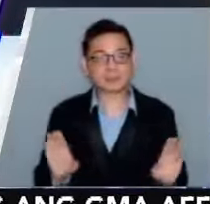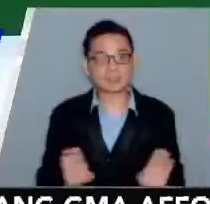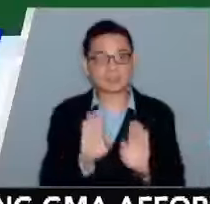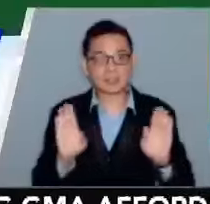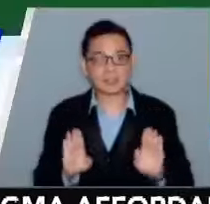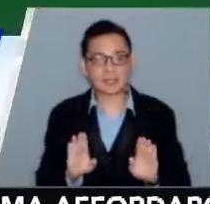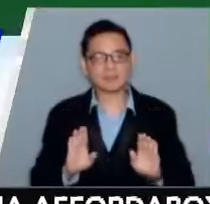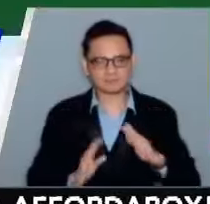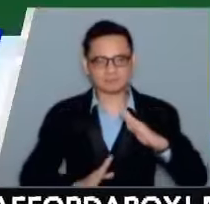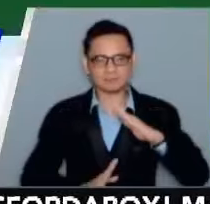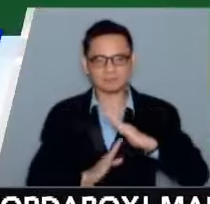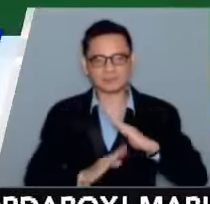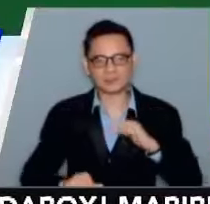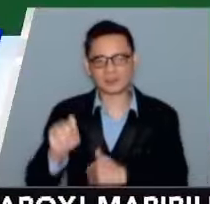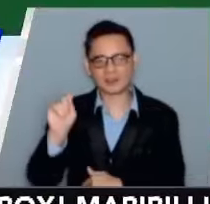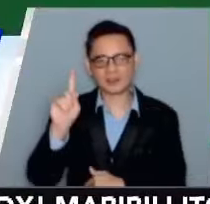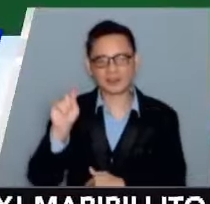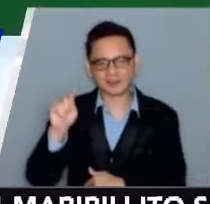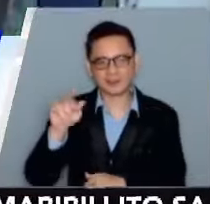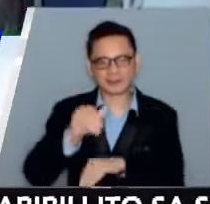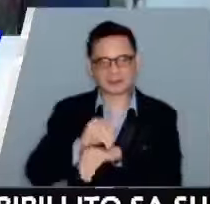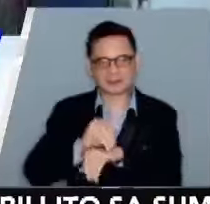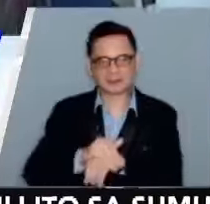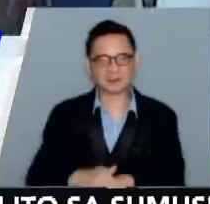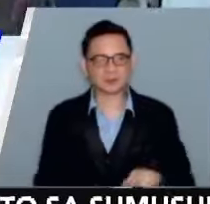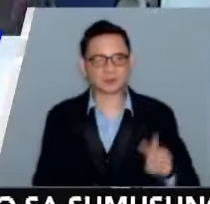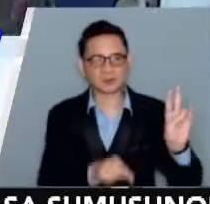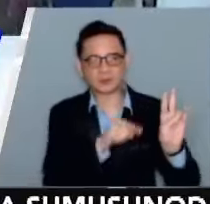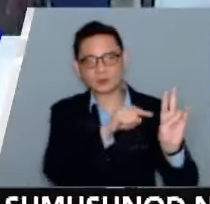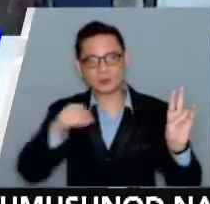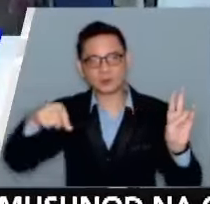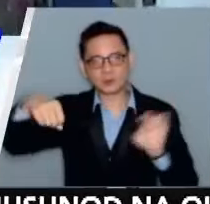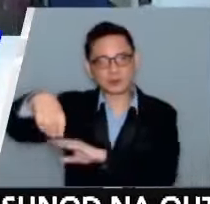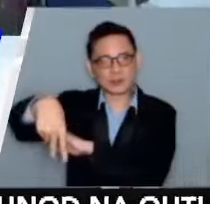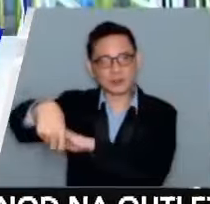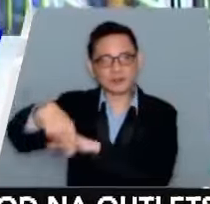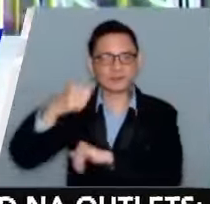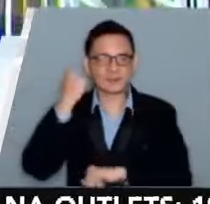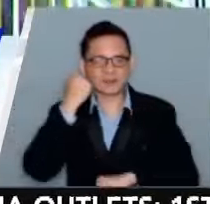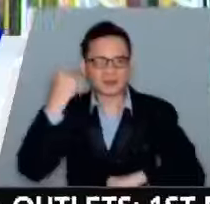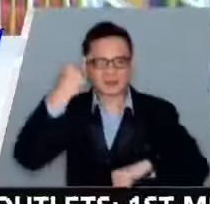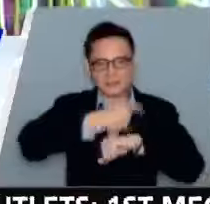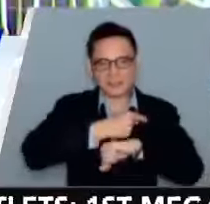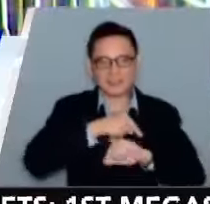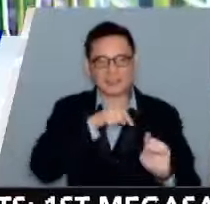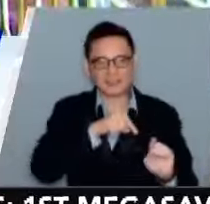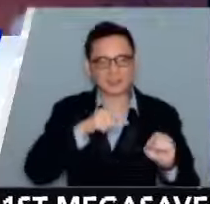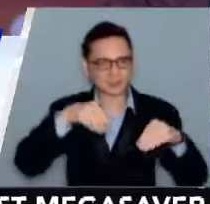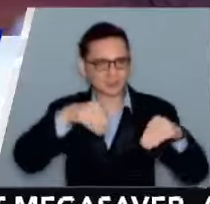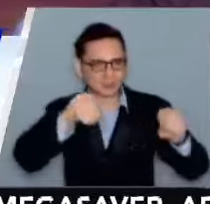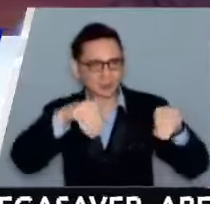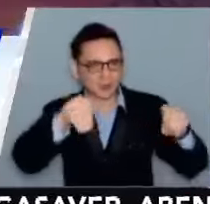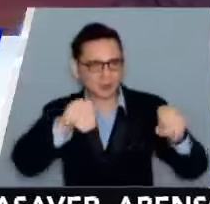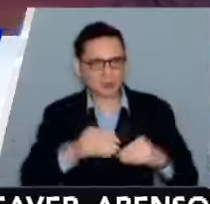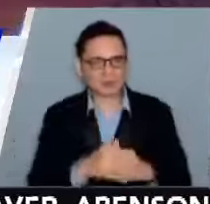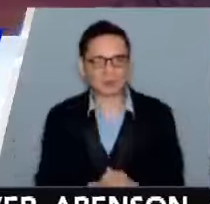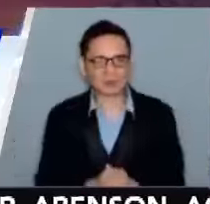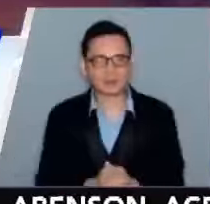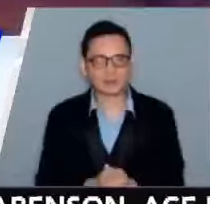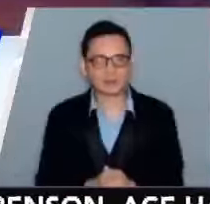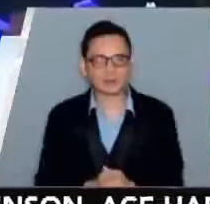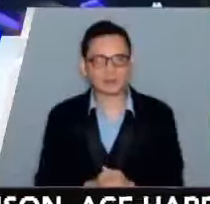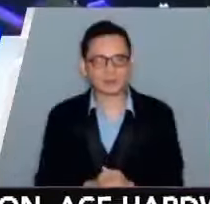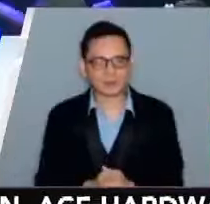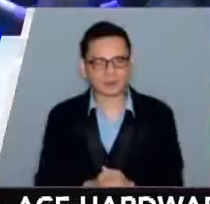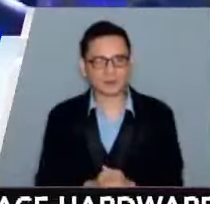Linggo. 2 p.m. naman hanggang 12 midnight araw-araw ang bazaar. Posible raw itong ma-extend tuwing weekends,